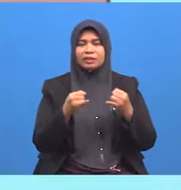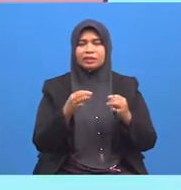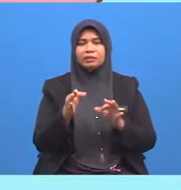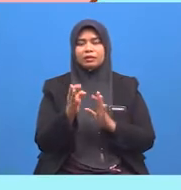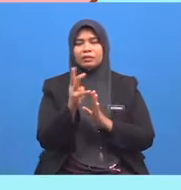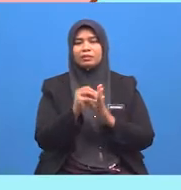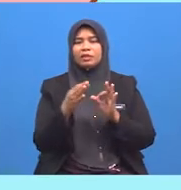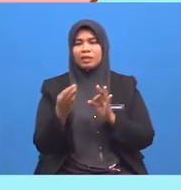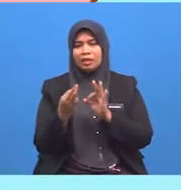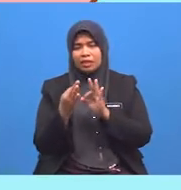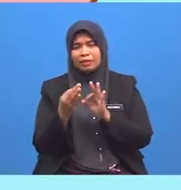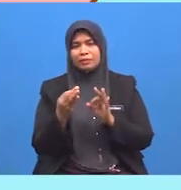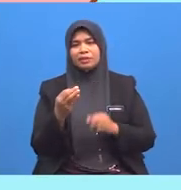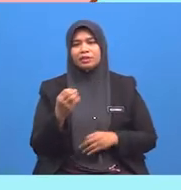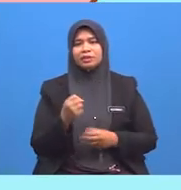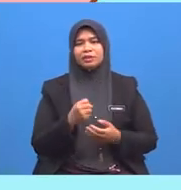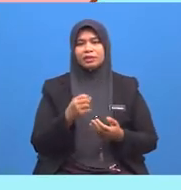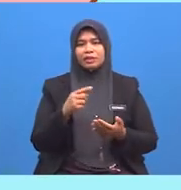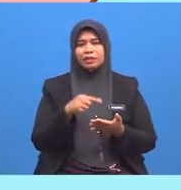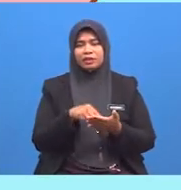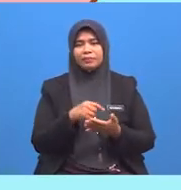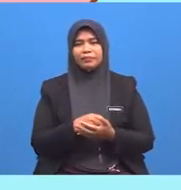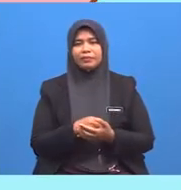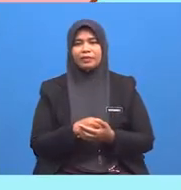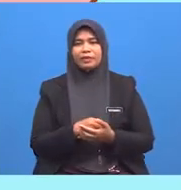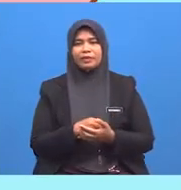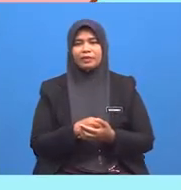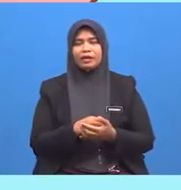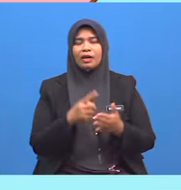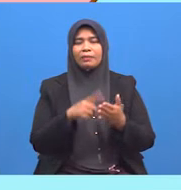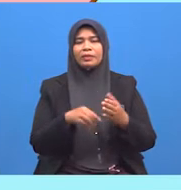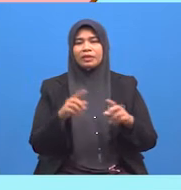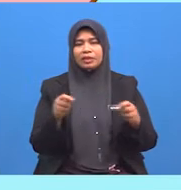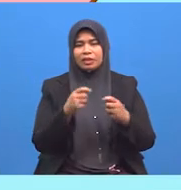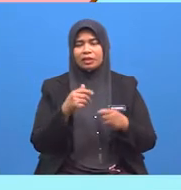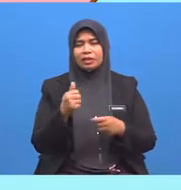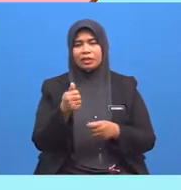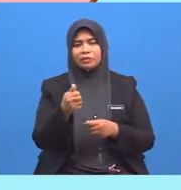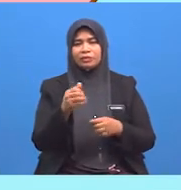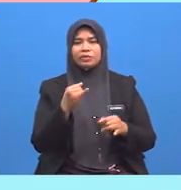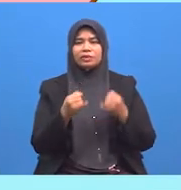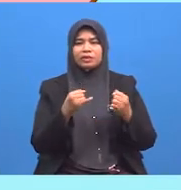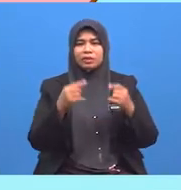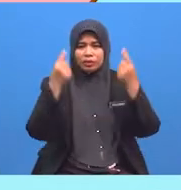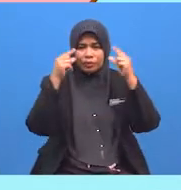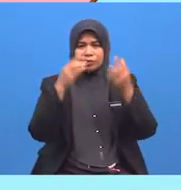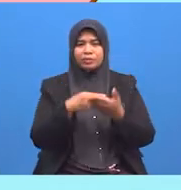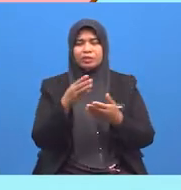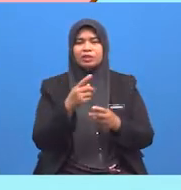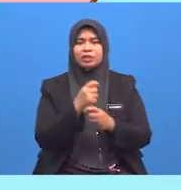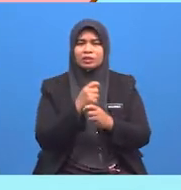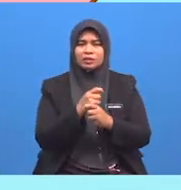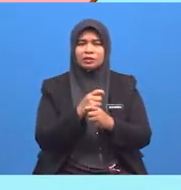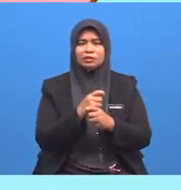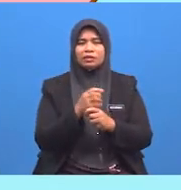situasi berikut yang pertama Apakah tindakan kamu api bila guru memberi tugas saya